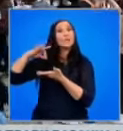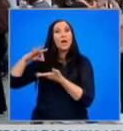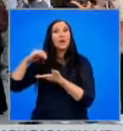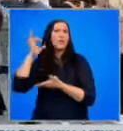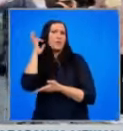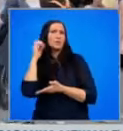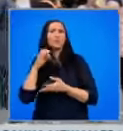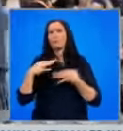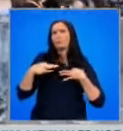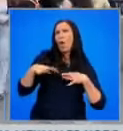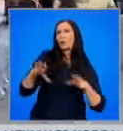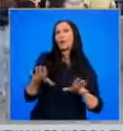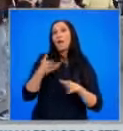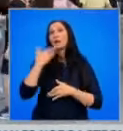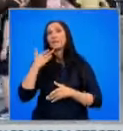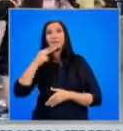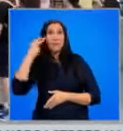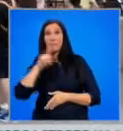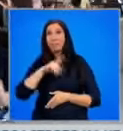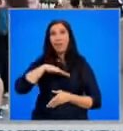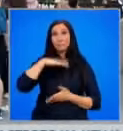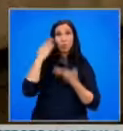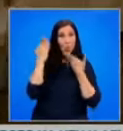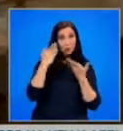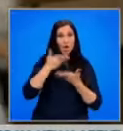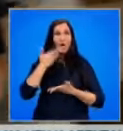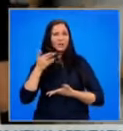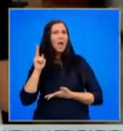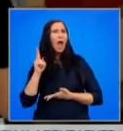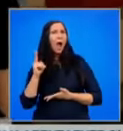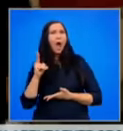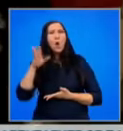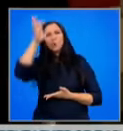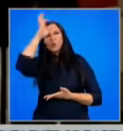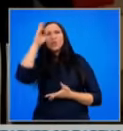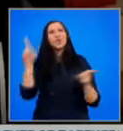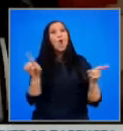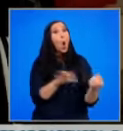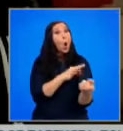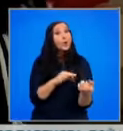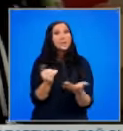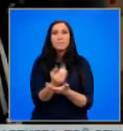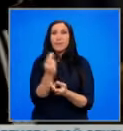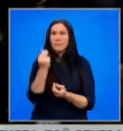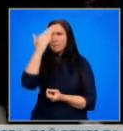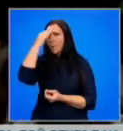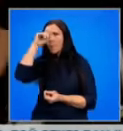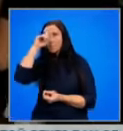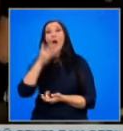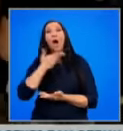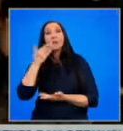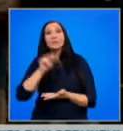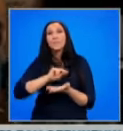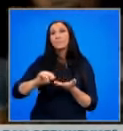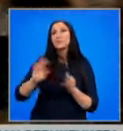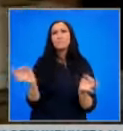неутрален разказвач. Темата на неизучавания разказ е как ученически оркестър събира пари за болно момиче. Разказът е писан